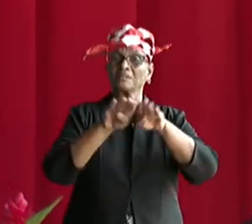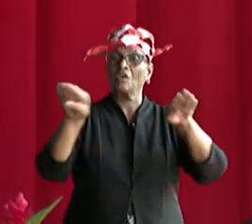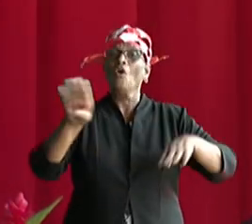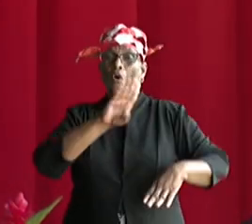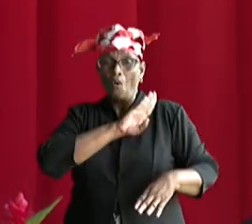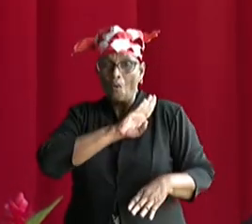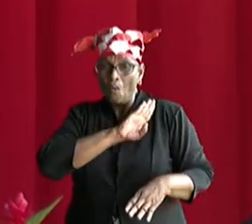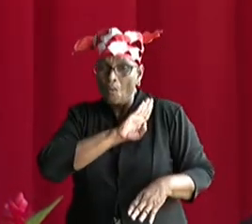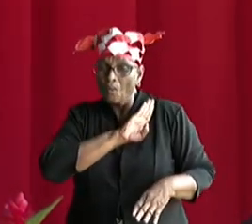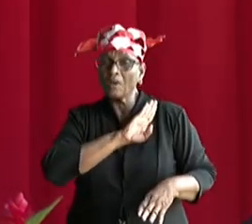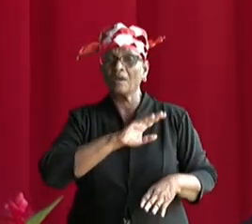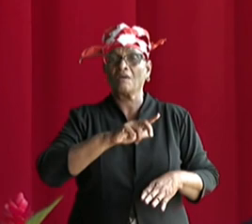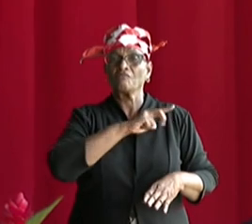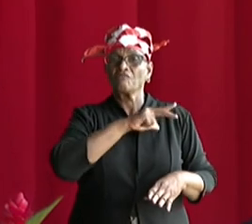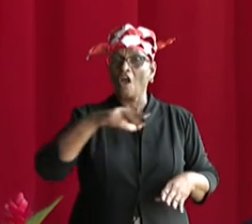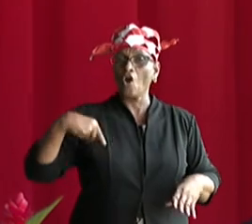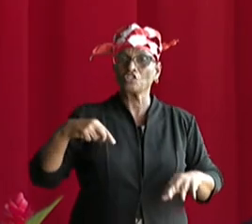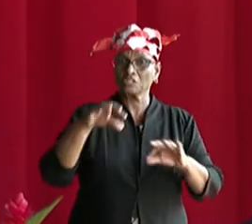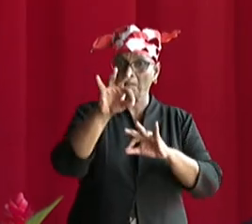op het gebied van ons